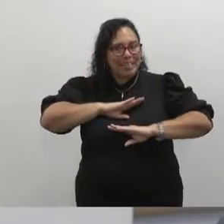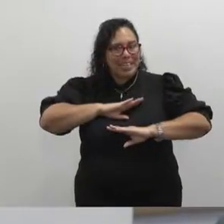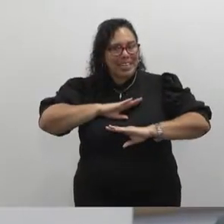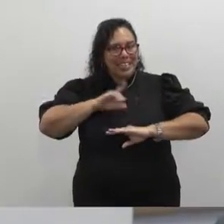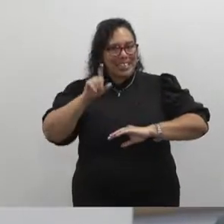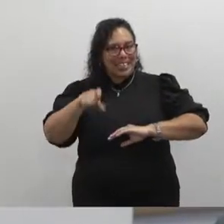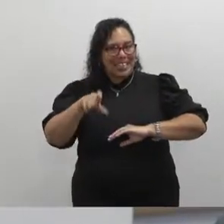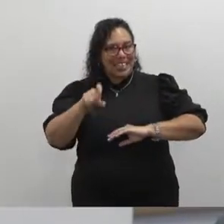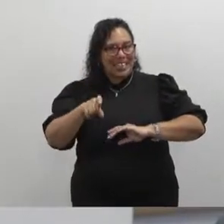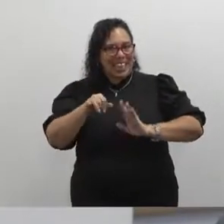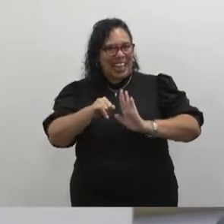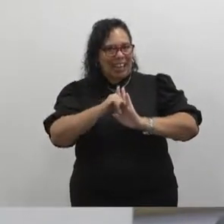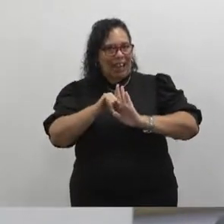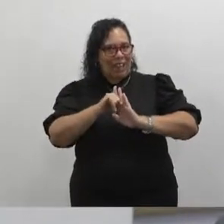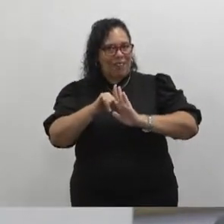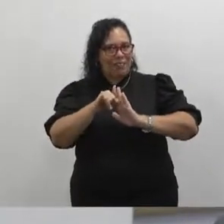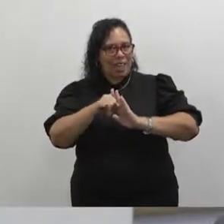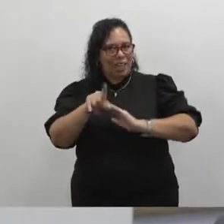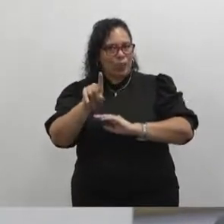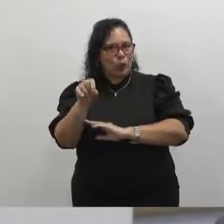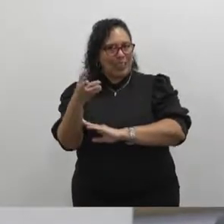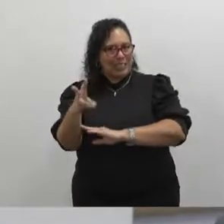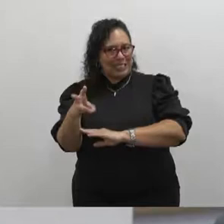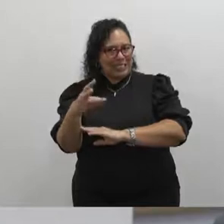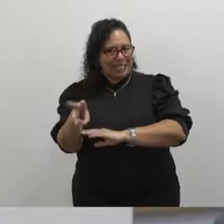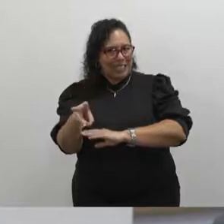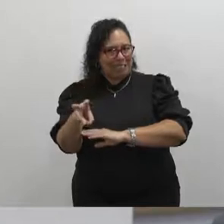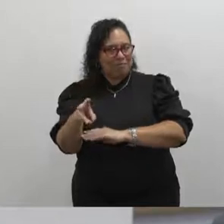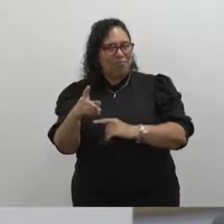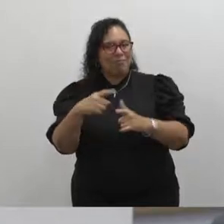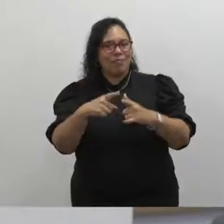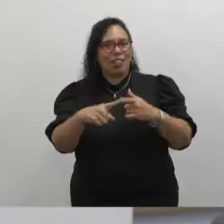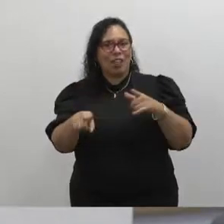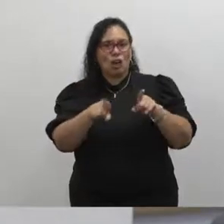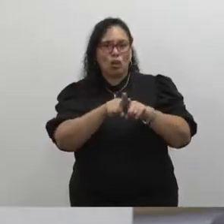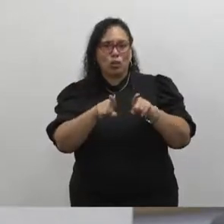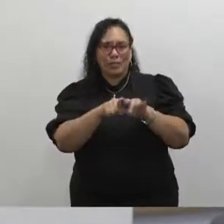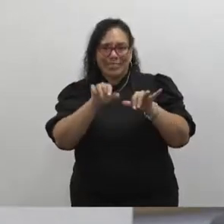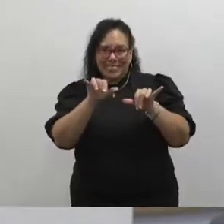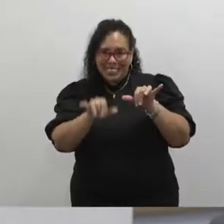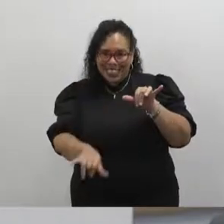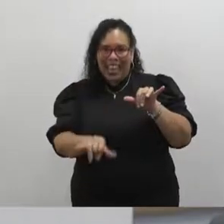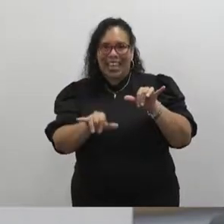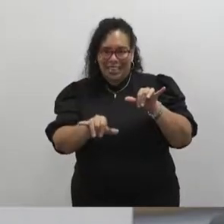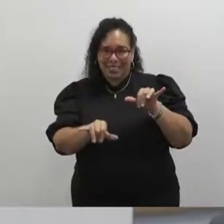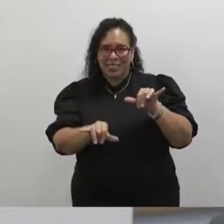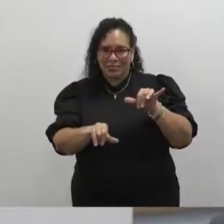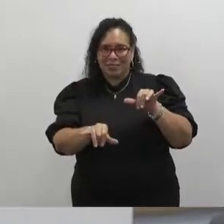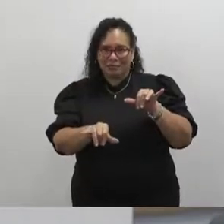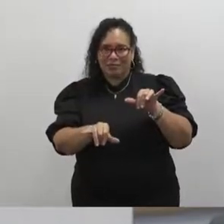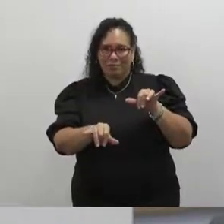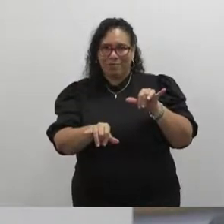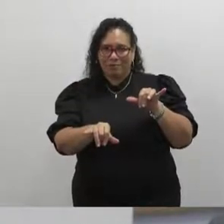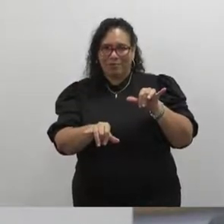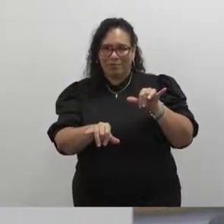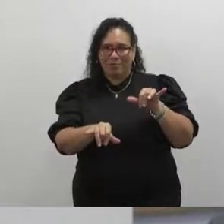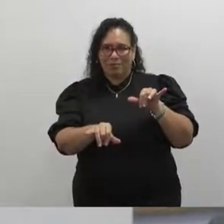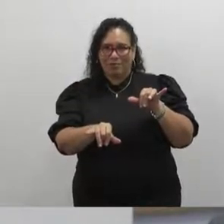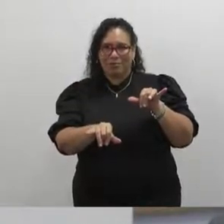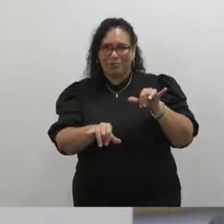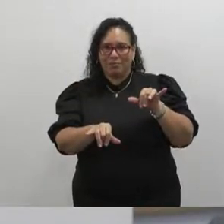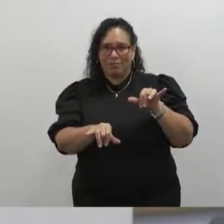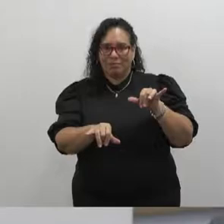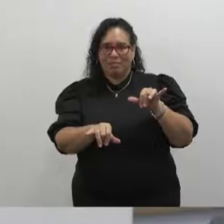bòn bà phê nâng khi ông xâm chất đầy dương ban bầm bình sức đầy trời ca tăng bì chân nam bì bòn đọc bùn